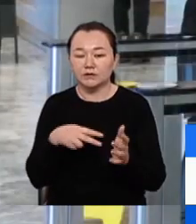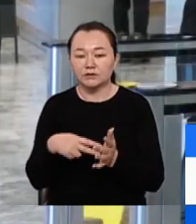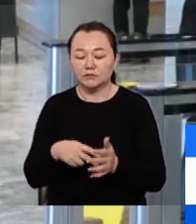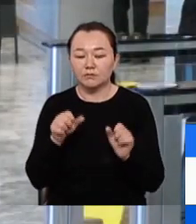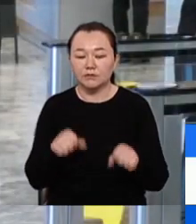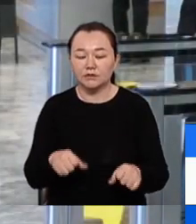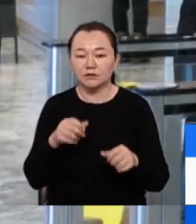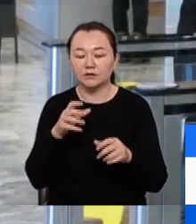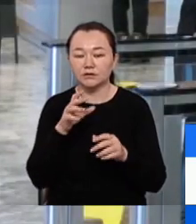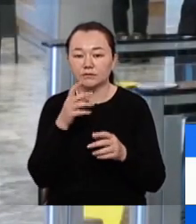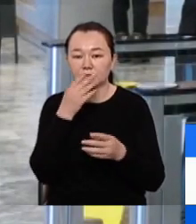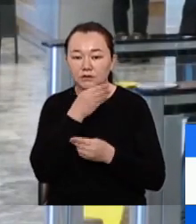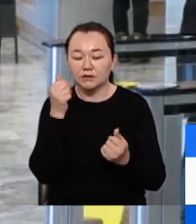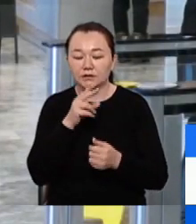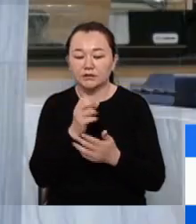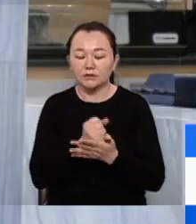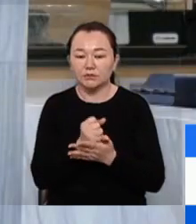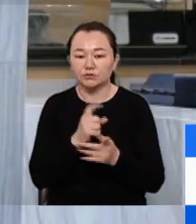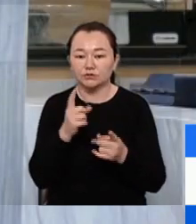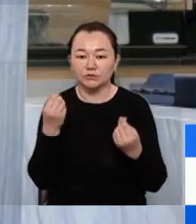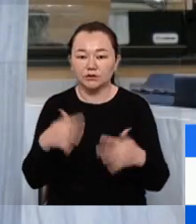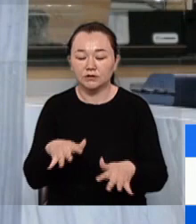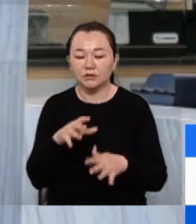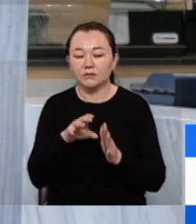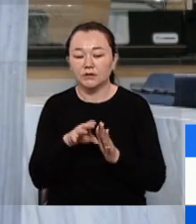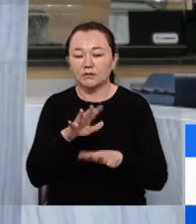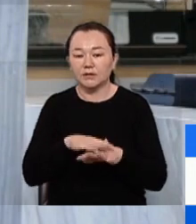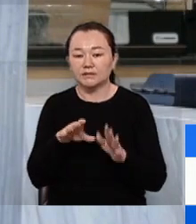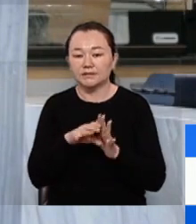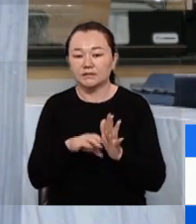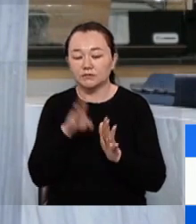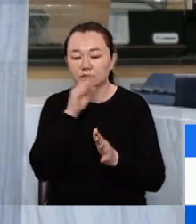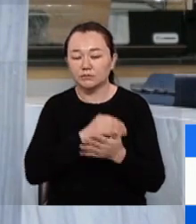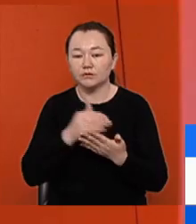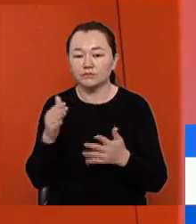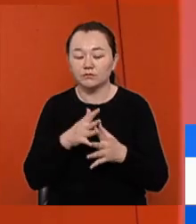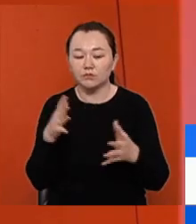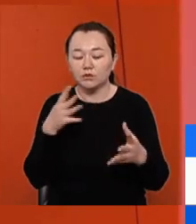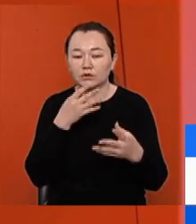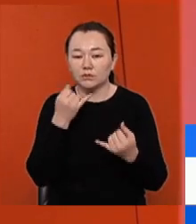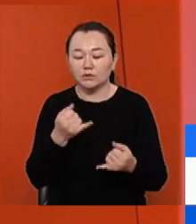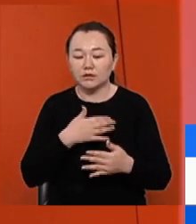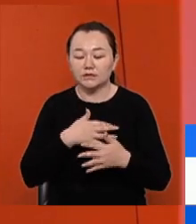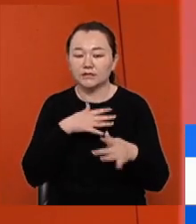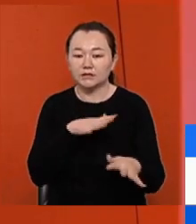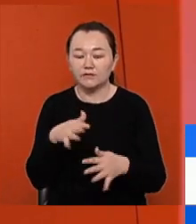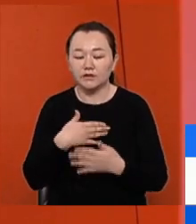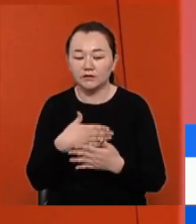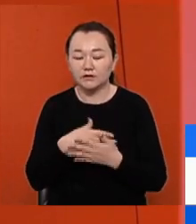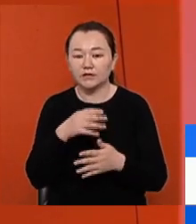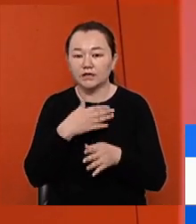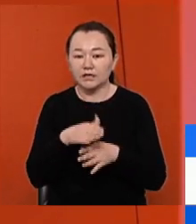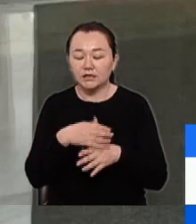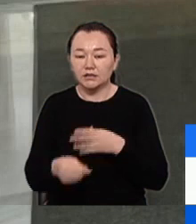массовый отток депозитов что приведет к краху банковской системы а повышение плохо сказалось бы на деловой активности вымывая